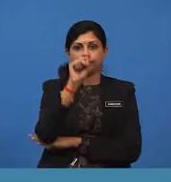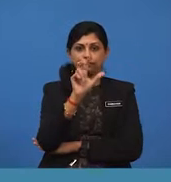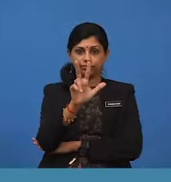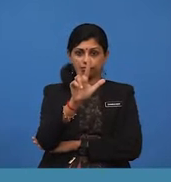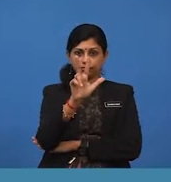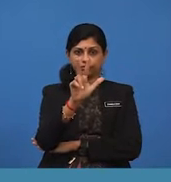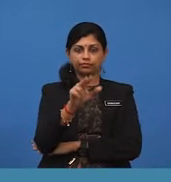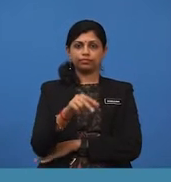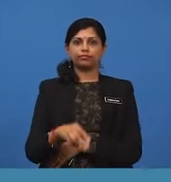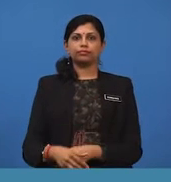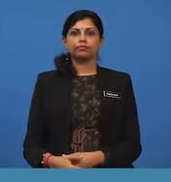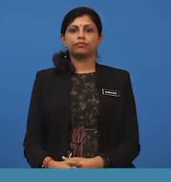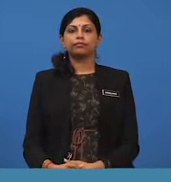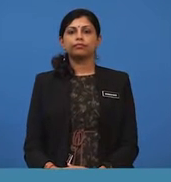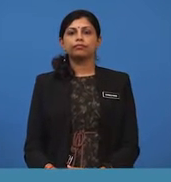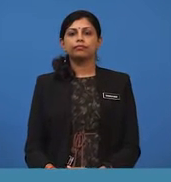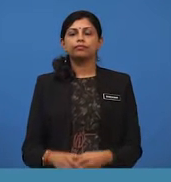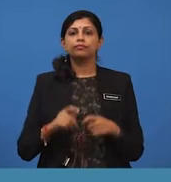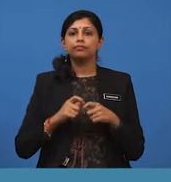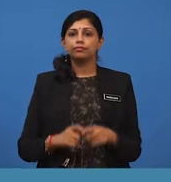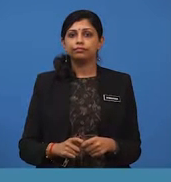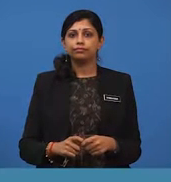Mari kita lihat soalan ketiga.